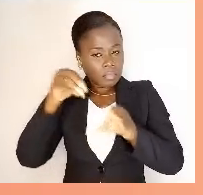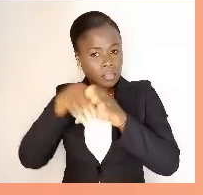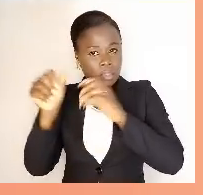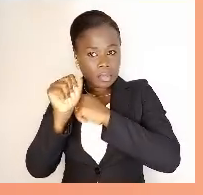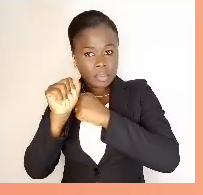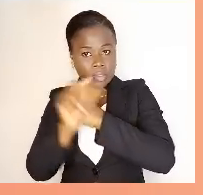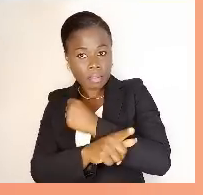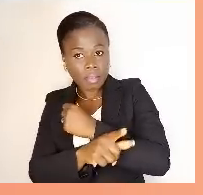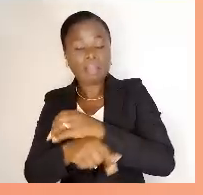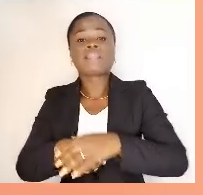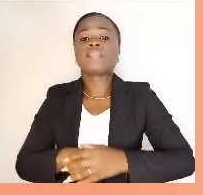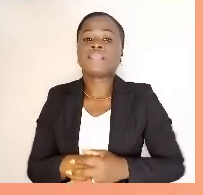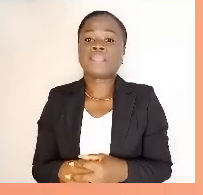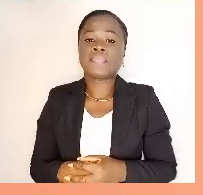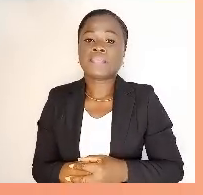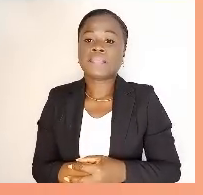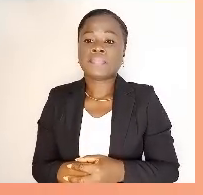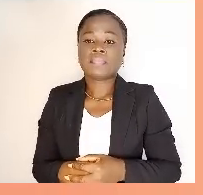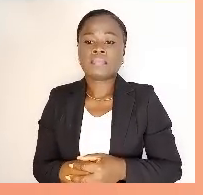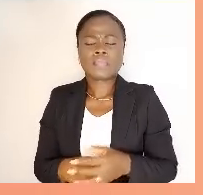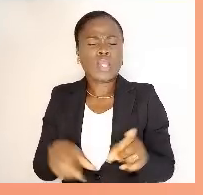601 que compte notre pays.